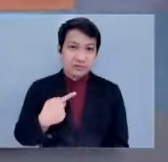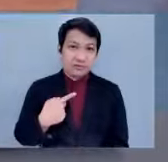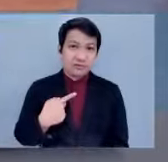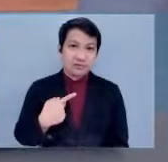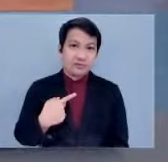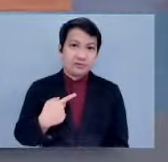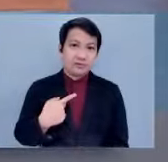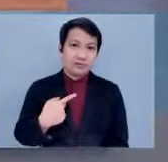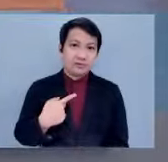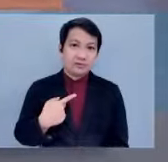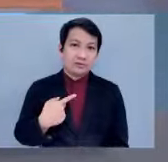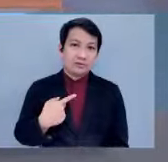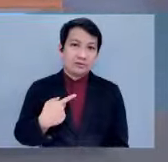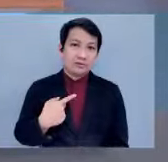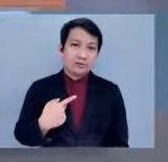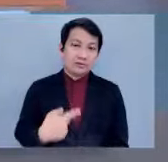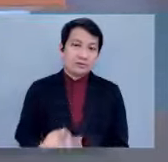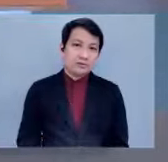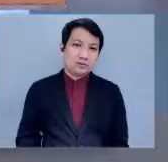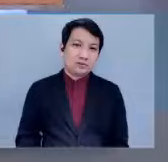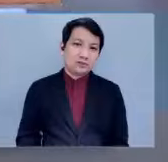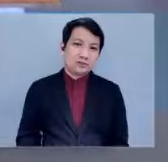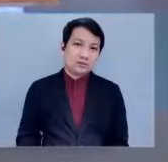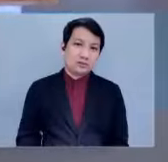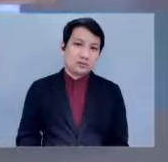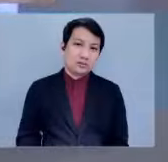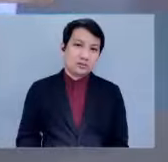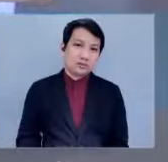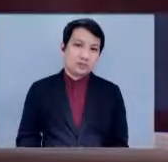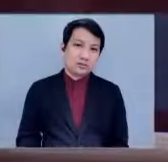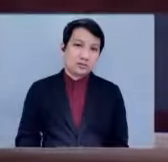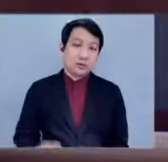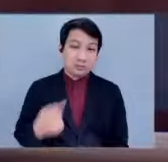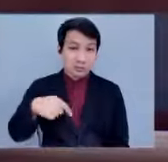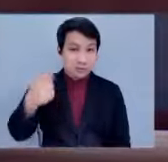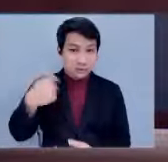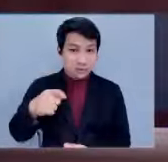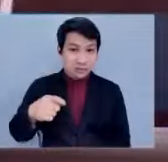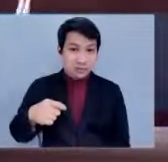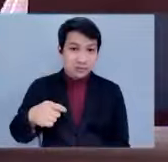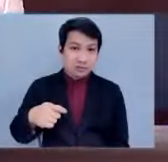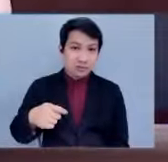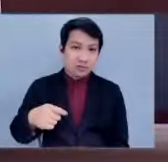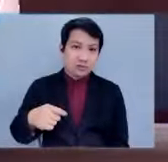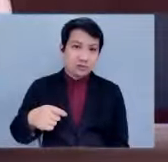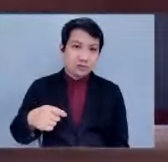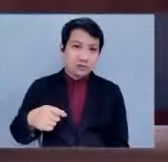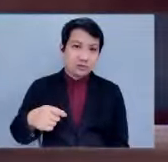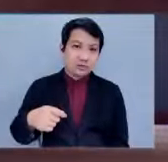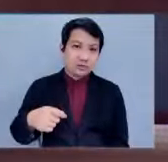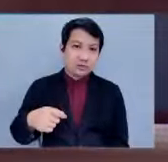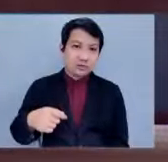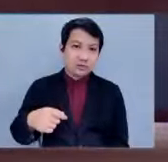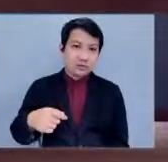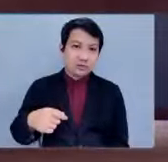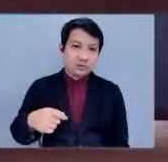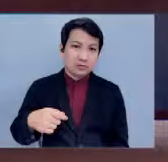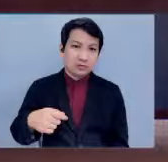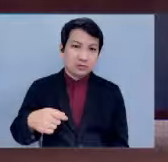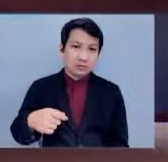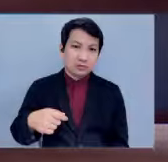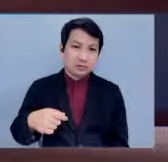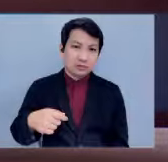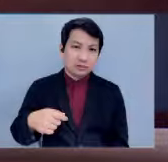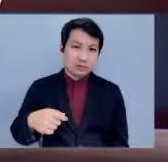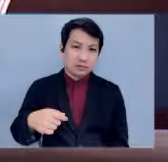days, hindi mo masabi. Yes. Okay, so we'll try to wet the bags to see how sturdy. Buksan lang natin. Okay,